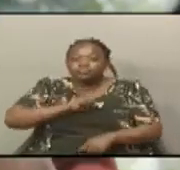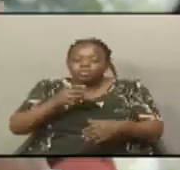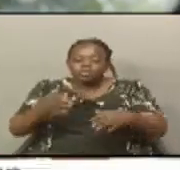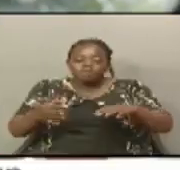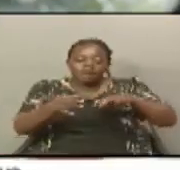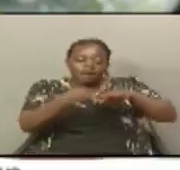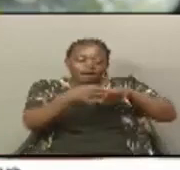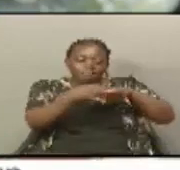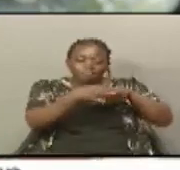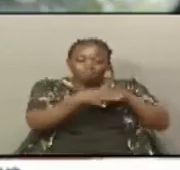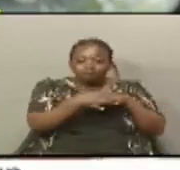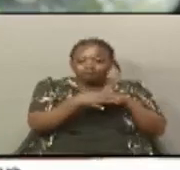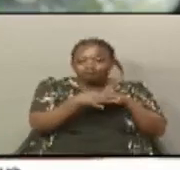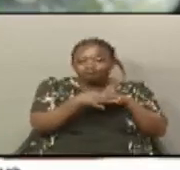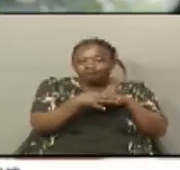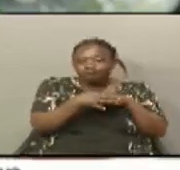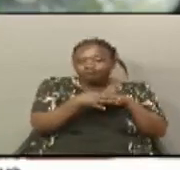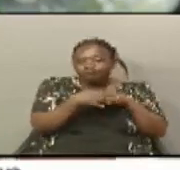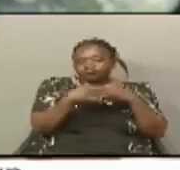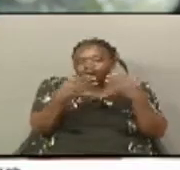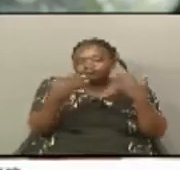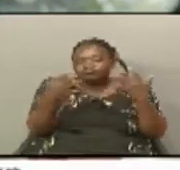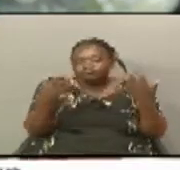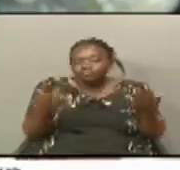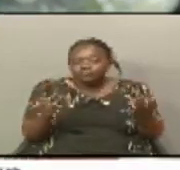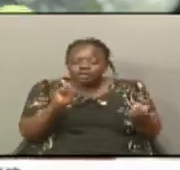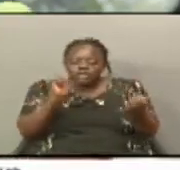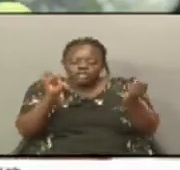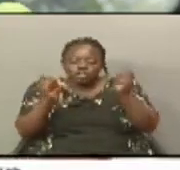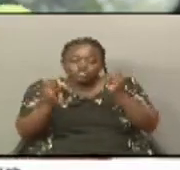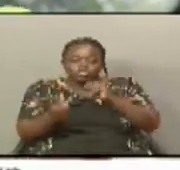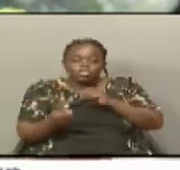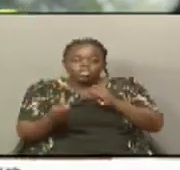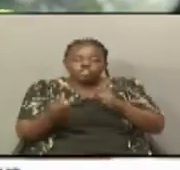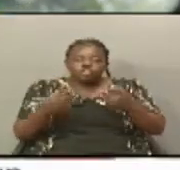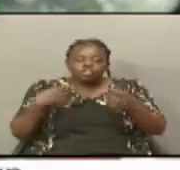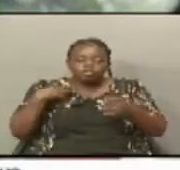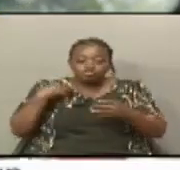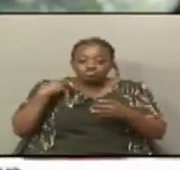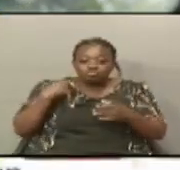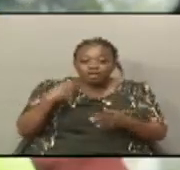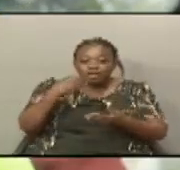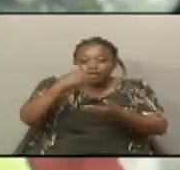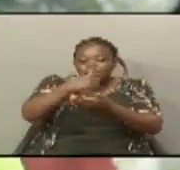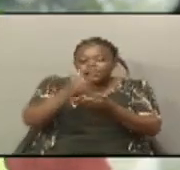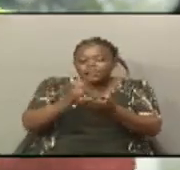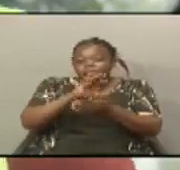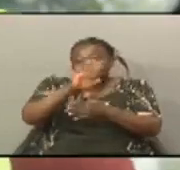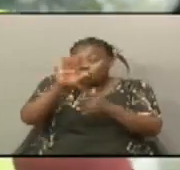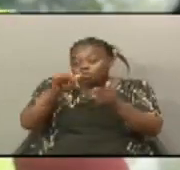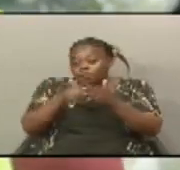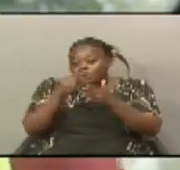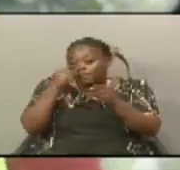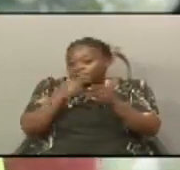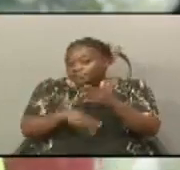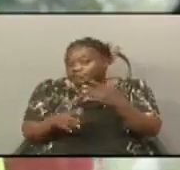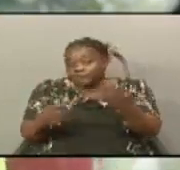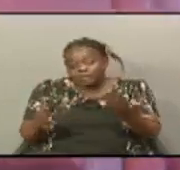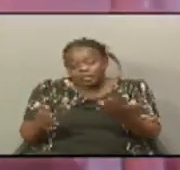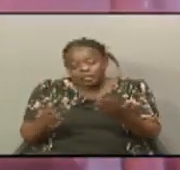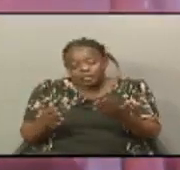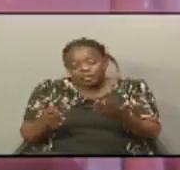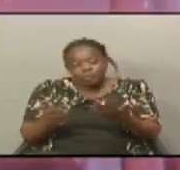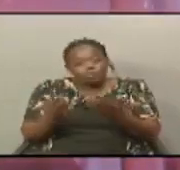abempeta abe changing dresses ke byonna nga we ngambye banaye